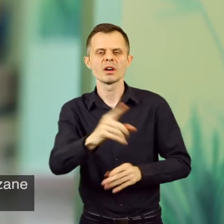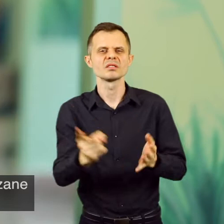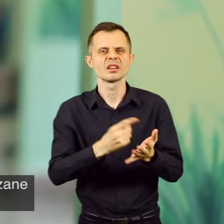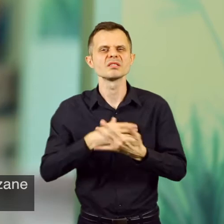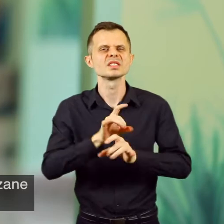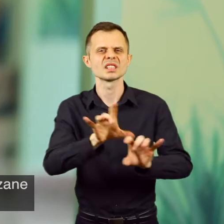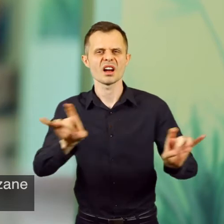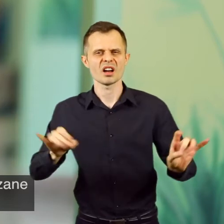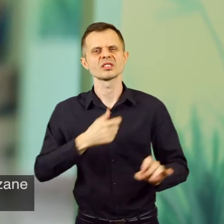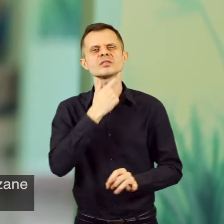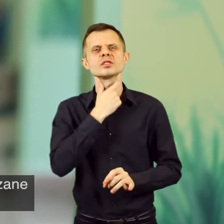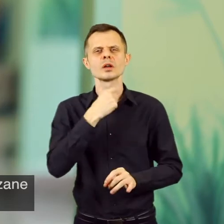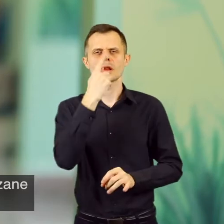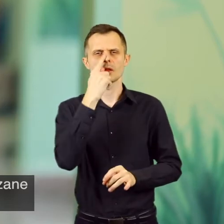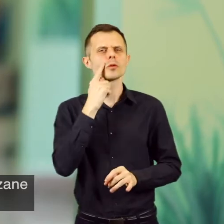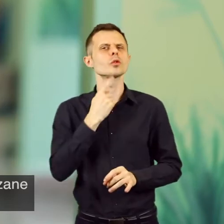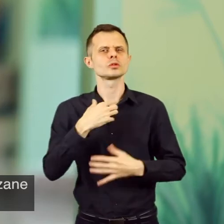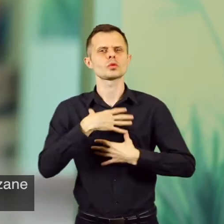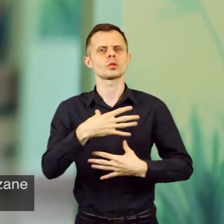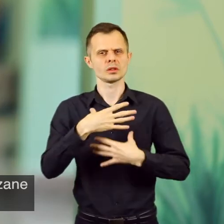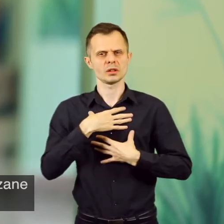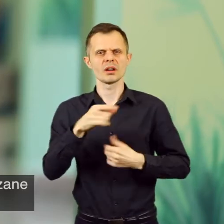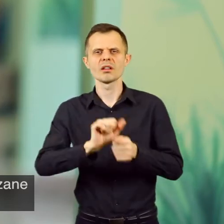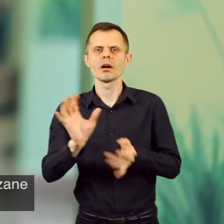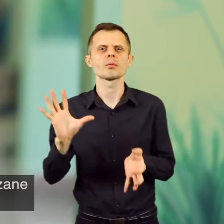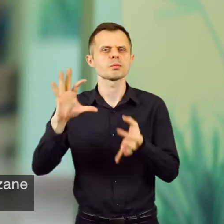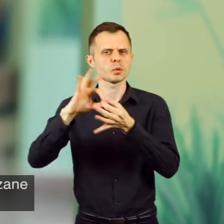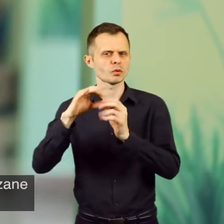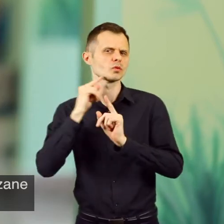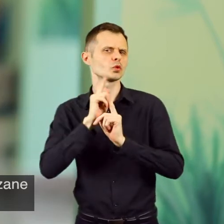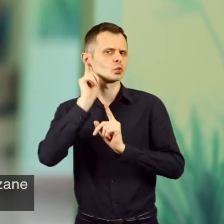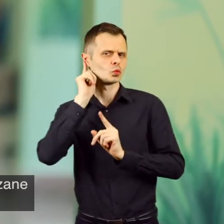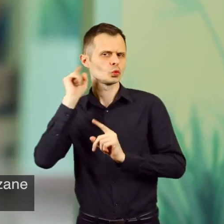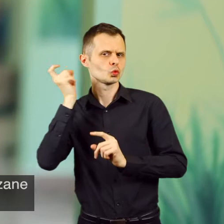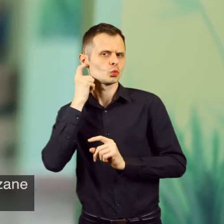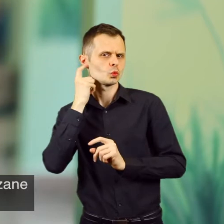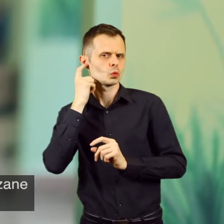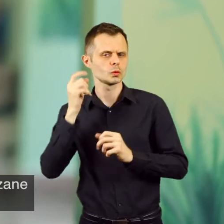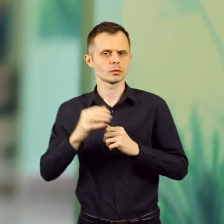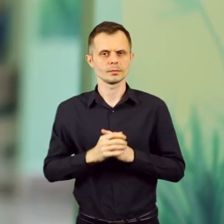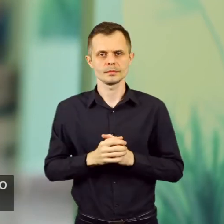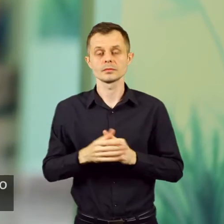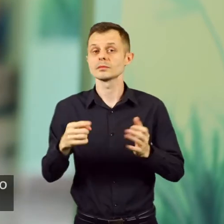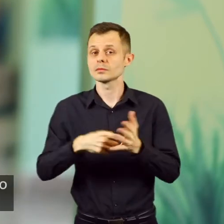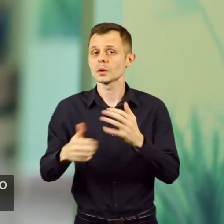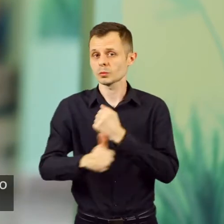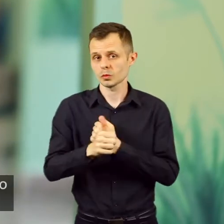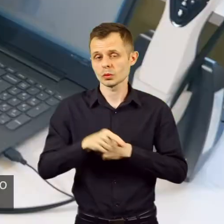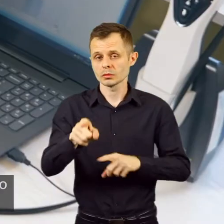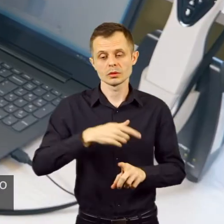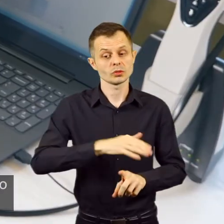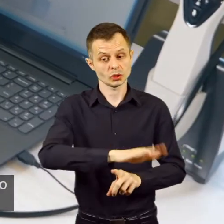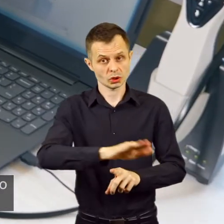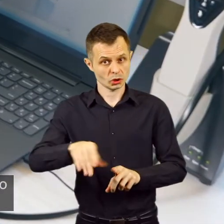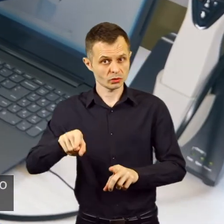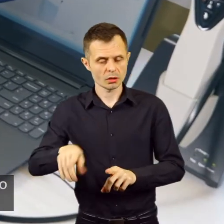tym związanych górnych dróg oddechowych, które są powiązane poprzez trąbkę słuchową z narządem słuchu. Dlatego też te dzieci